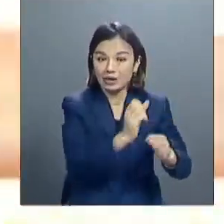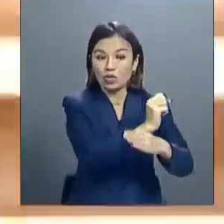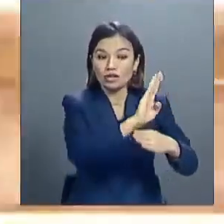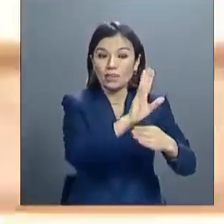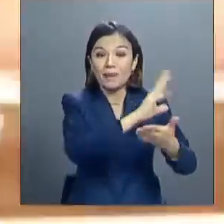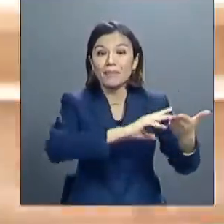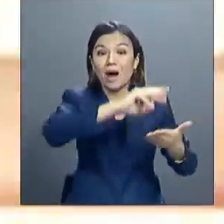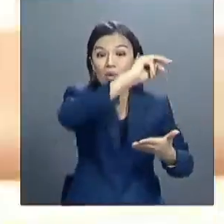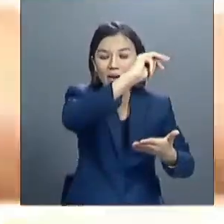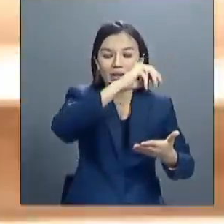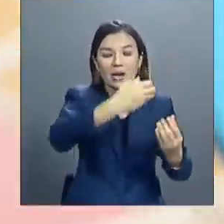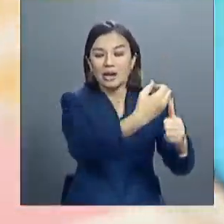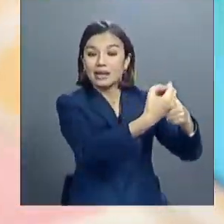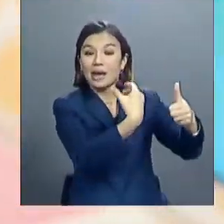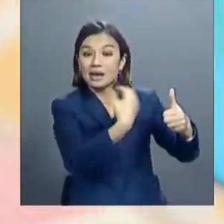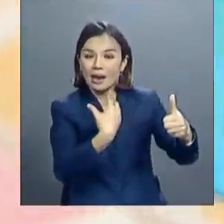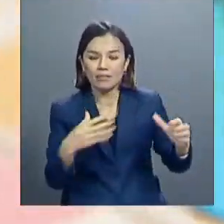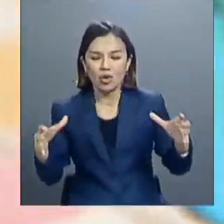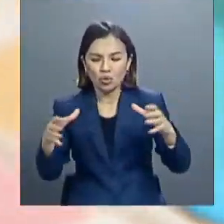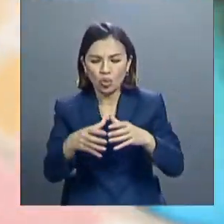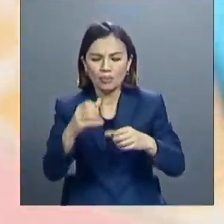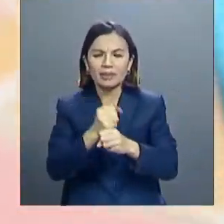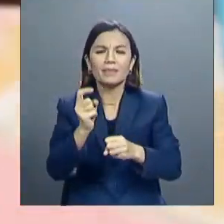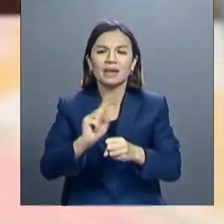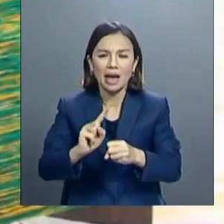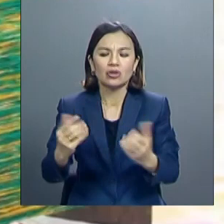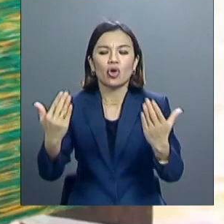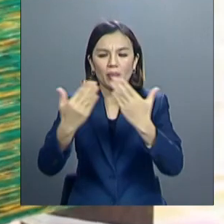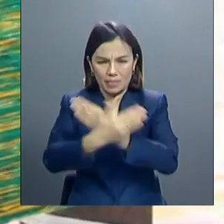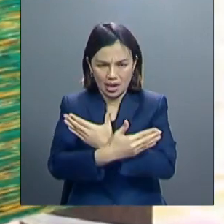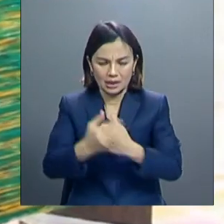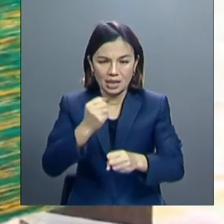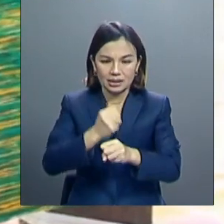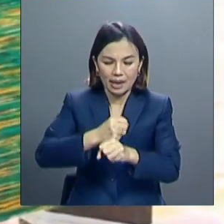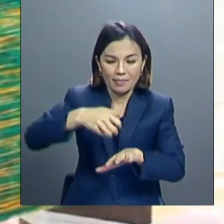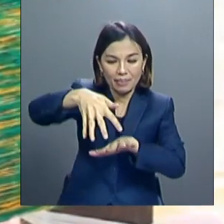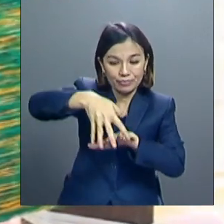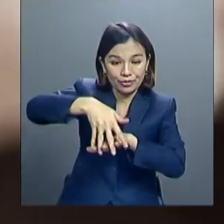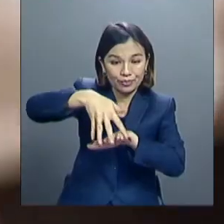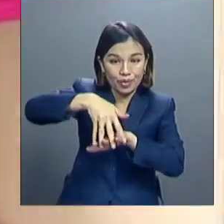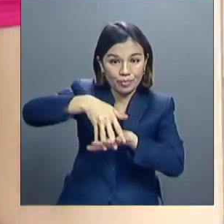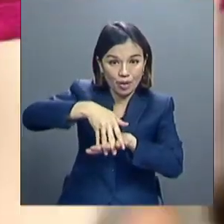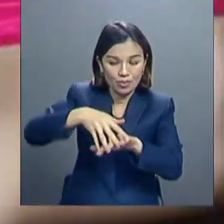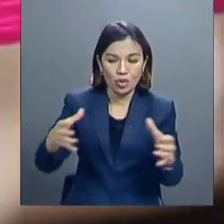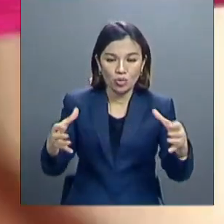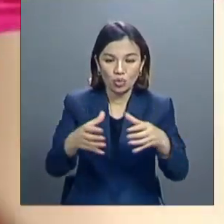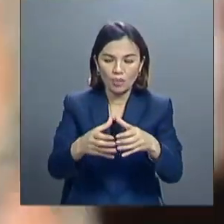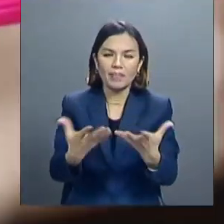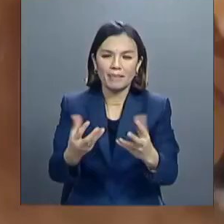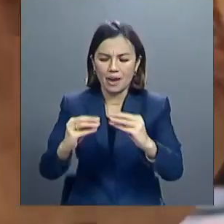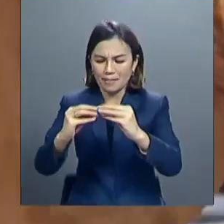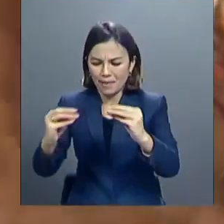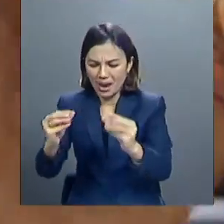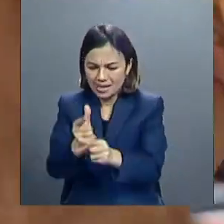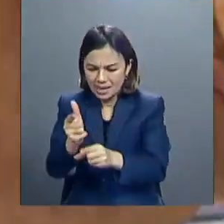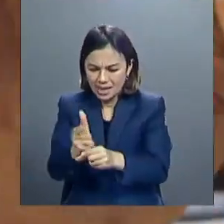ราไม่เปลี่ยนแปลงโบราณทำยังไงตอนนี้ก็ยังทำอย่างนั้นการทอการอะไรกลุ่มผ้าไหมกลุ่มนี้ก็คือเลี้ยงเองทอเ